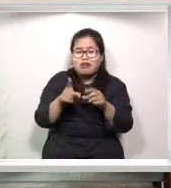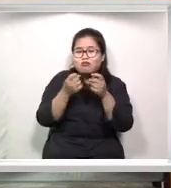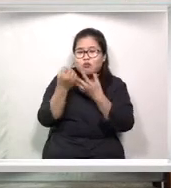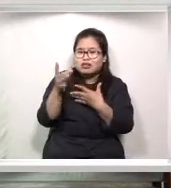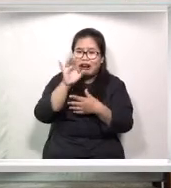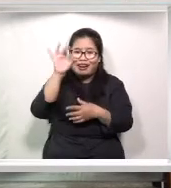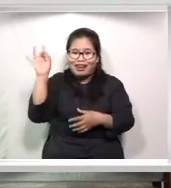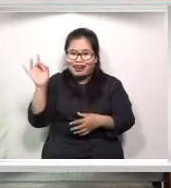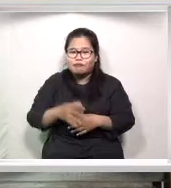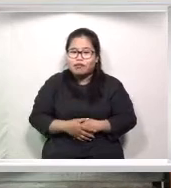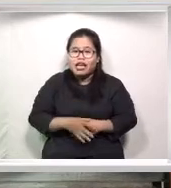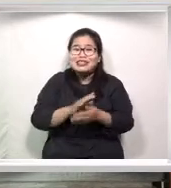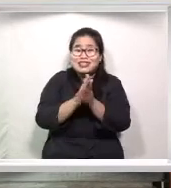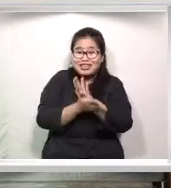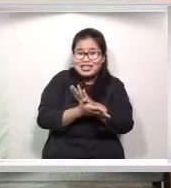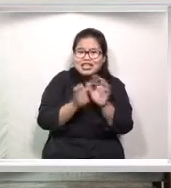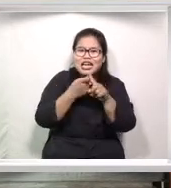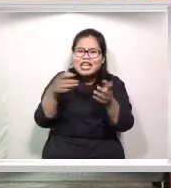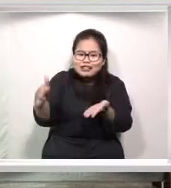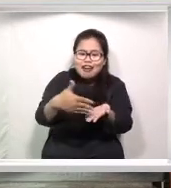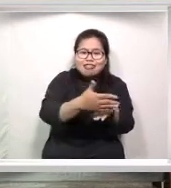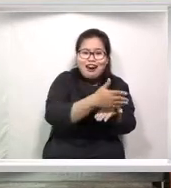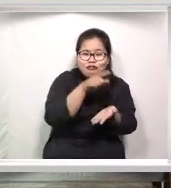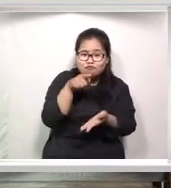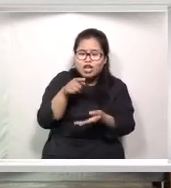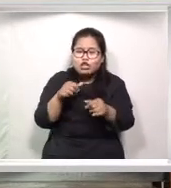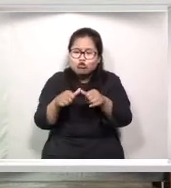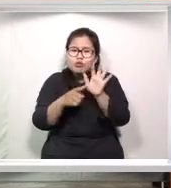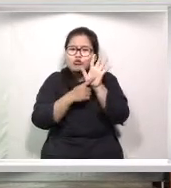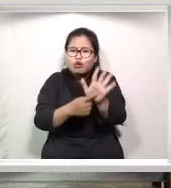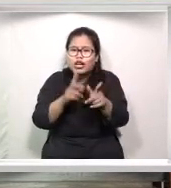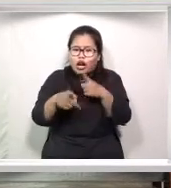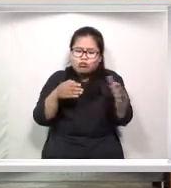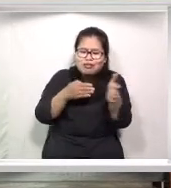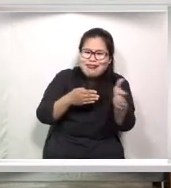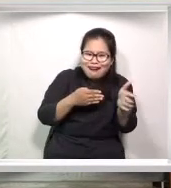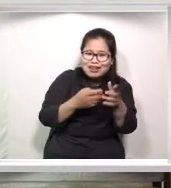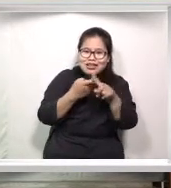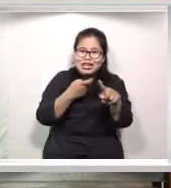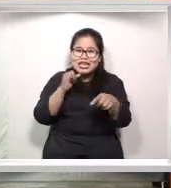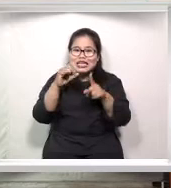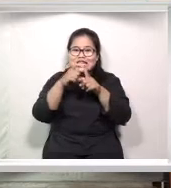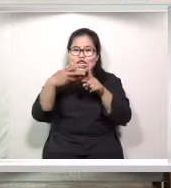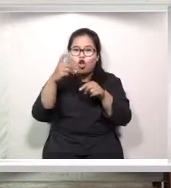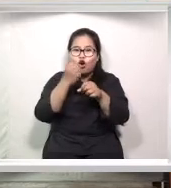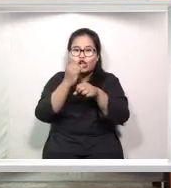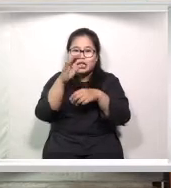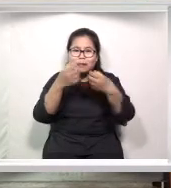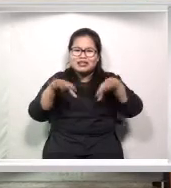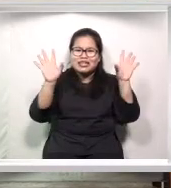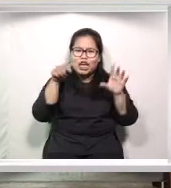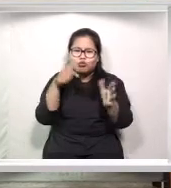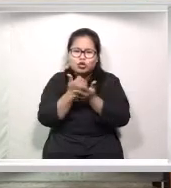lain-lainnya. Sehingga dari data yang ada menunjukkan bahwa tantangan terhadap ideologi Pancasila saat ini adalah